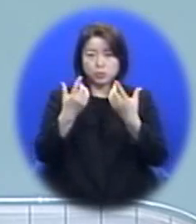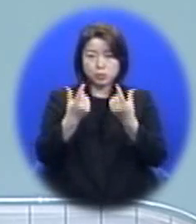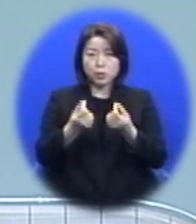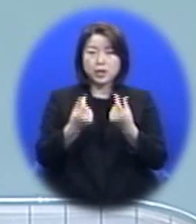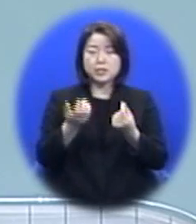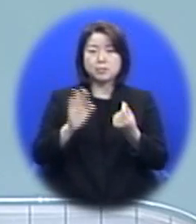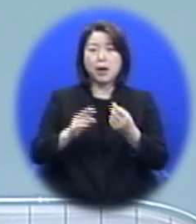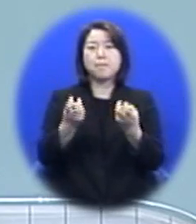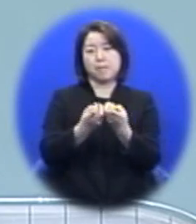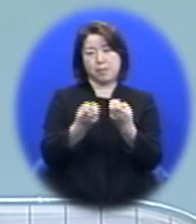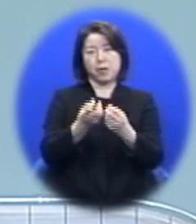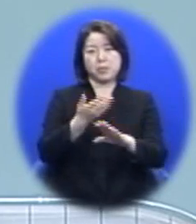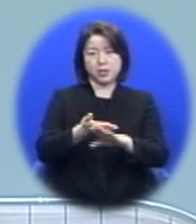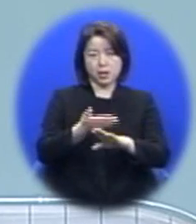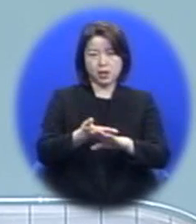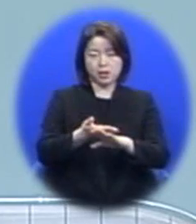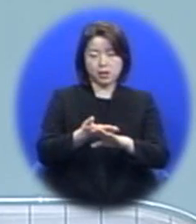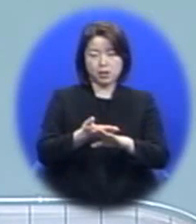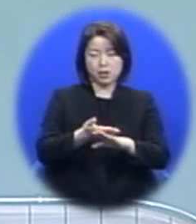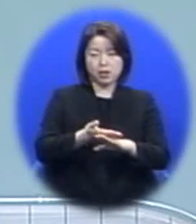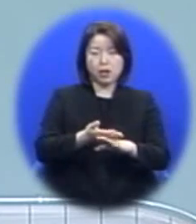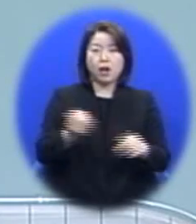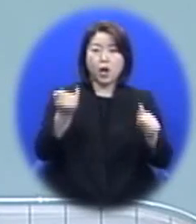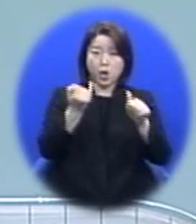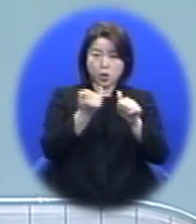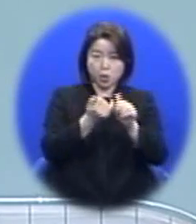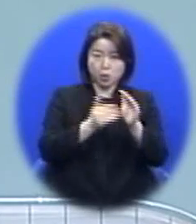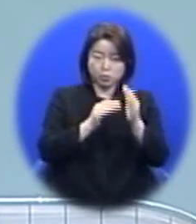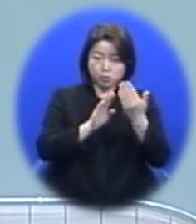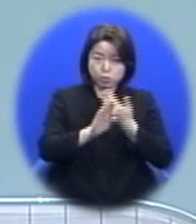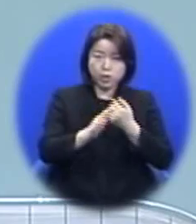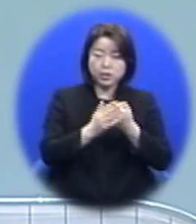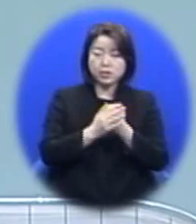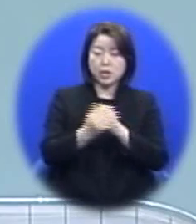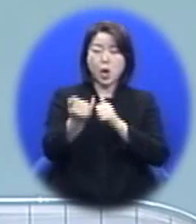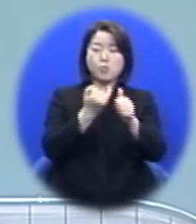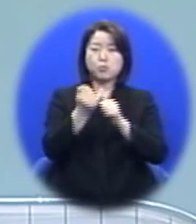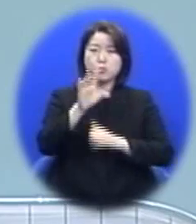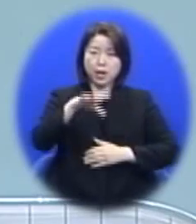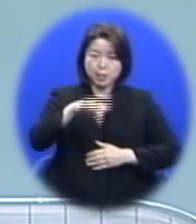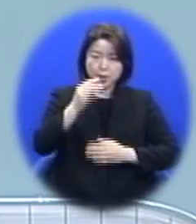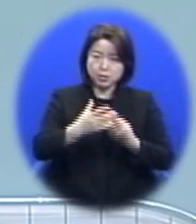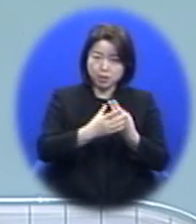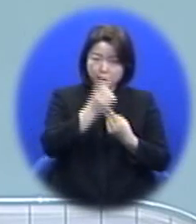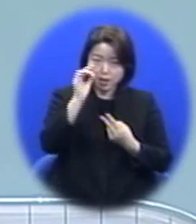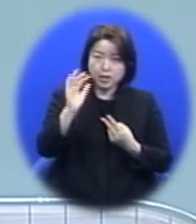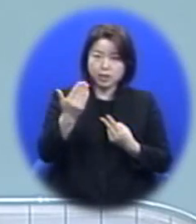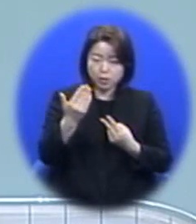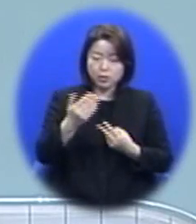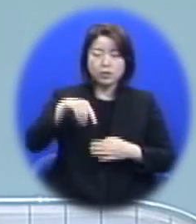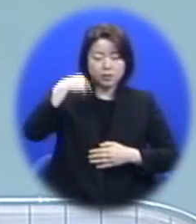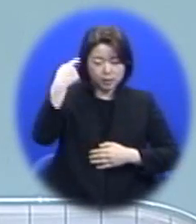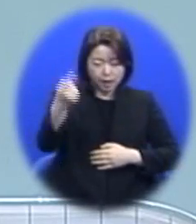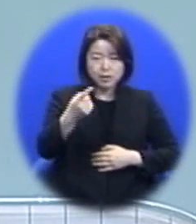먼저 하나 되고, 그리고 부모님에게 효도하는 이 원칙을 철저하게 지켜야 합니다.